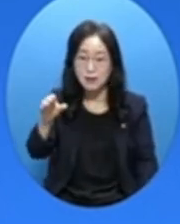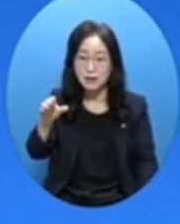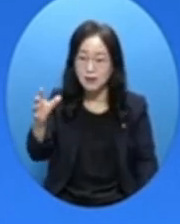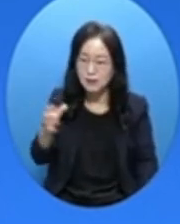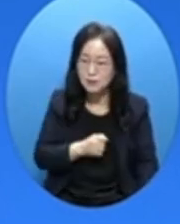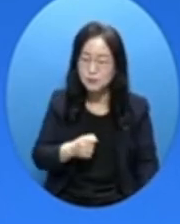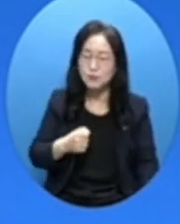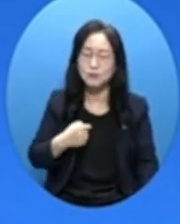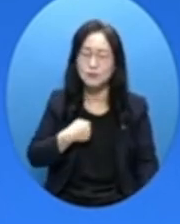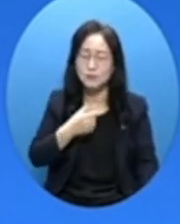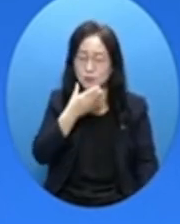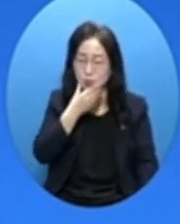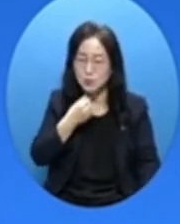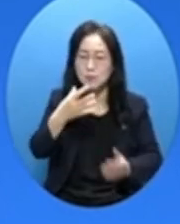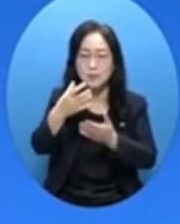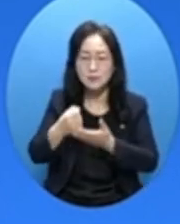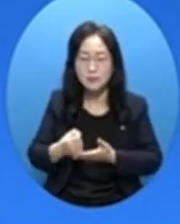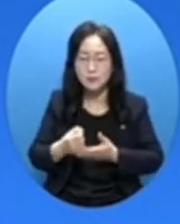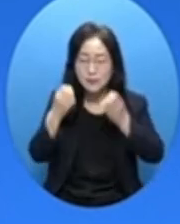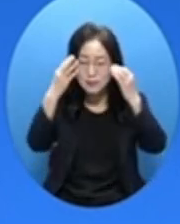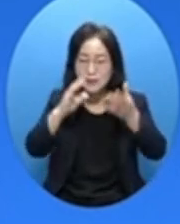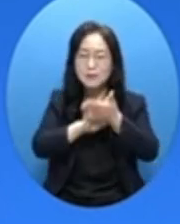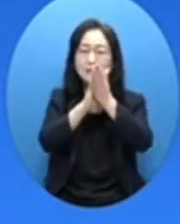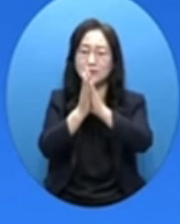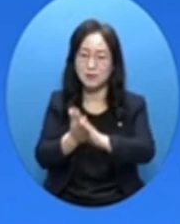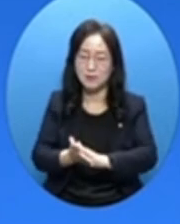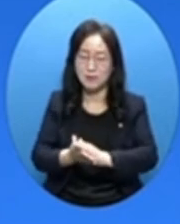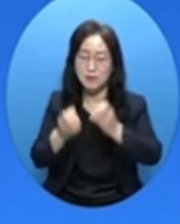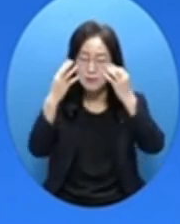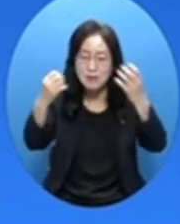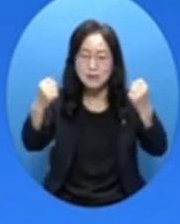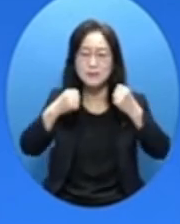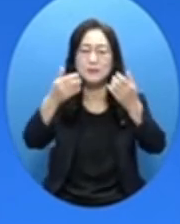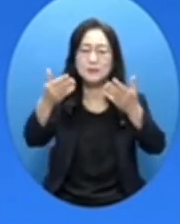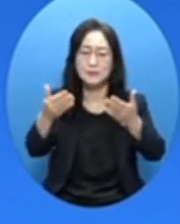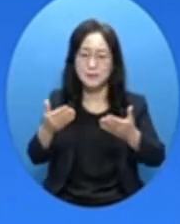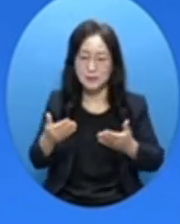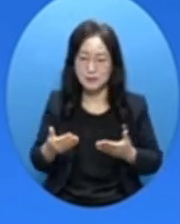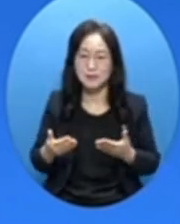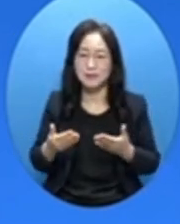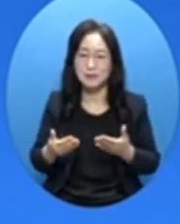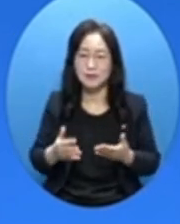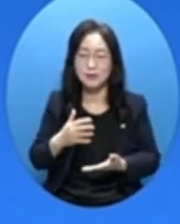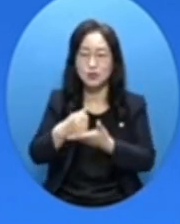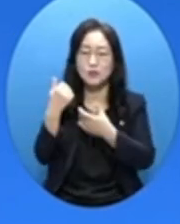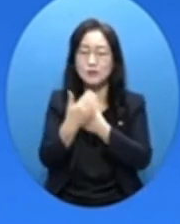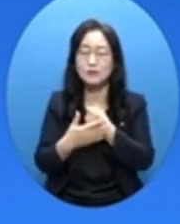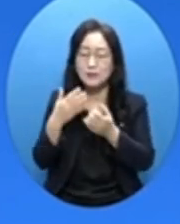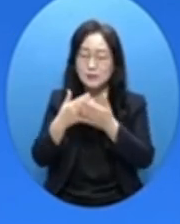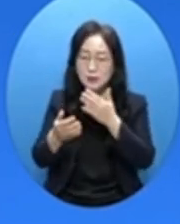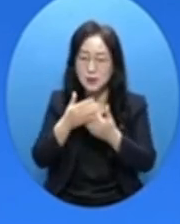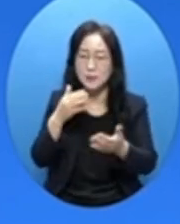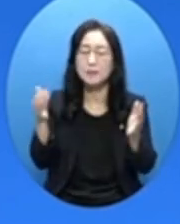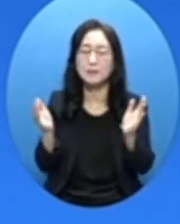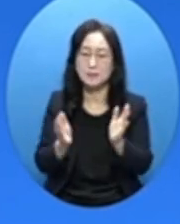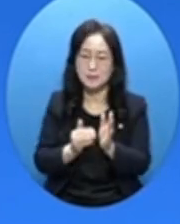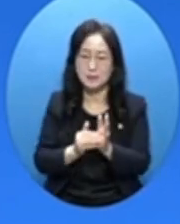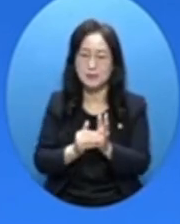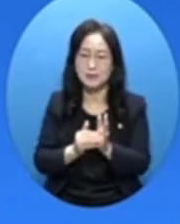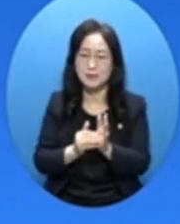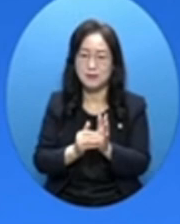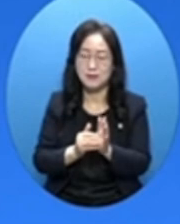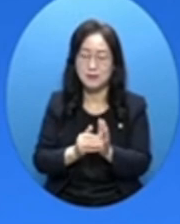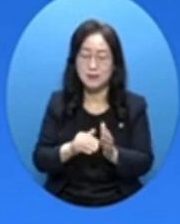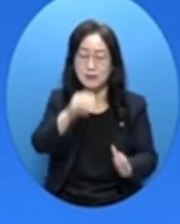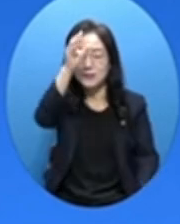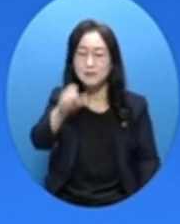되었고 내가 새 사람이 되고 새 힘을 얻게 되었고 주님의 은혜를 체험하게 되었기 때문에 우리는 이